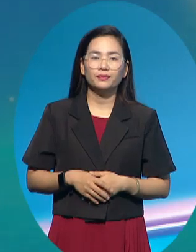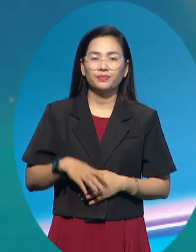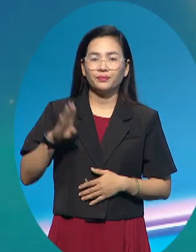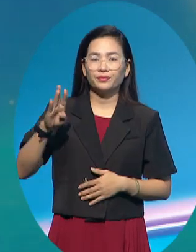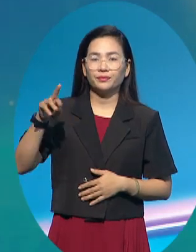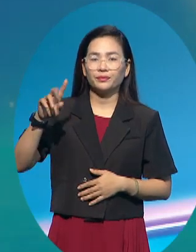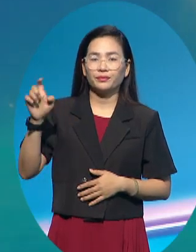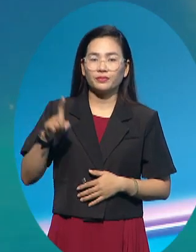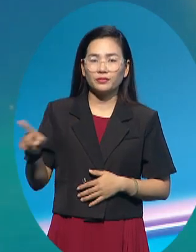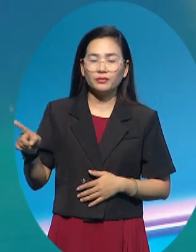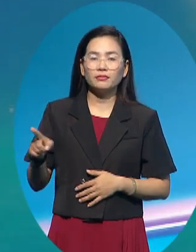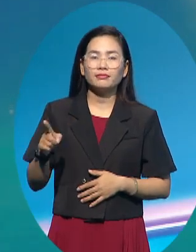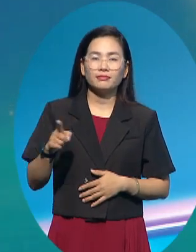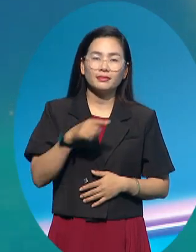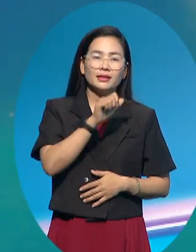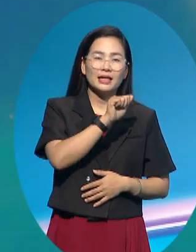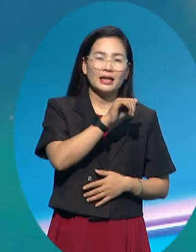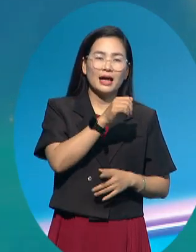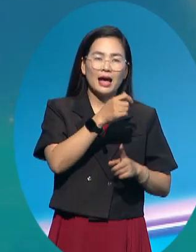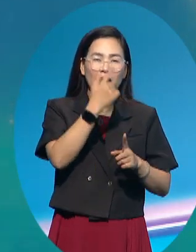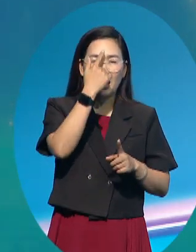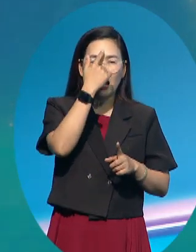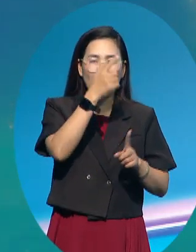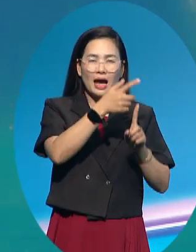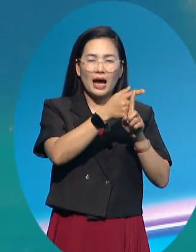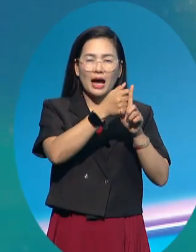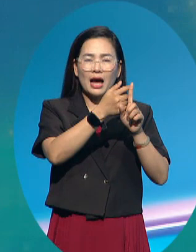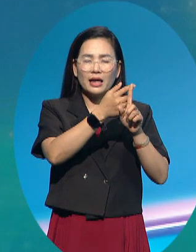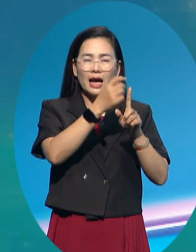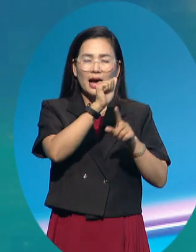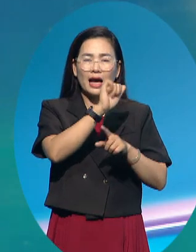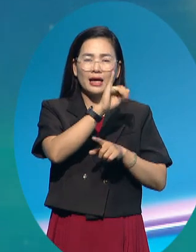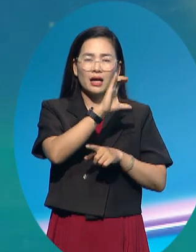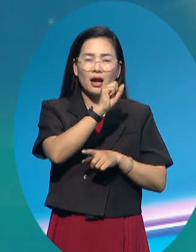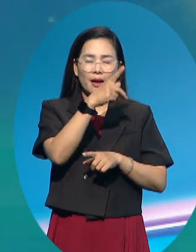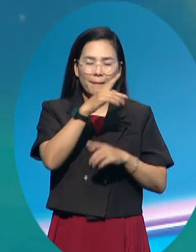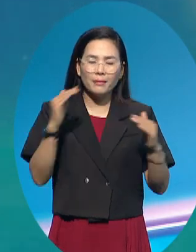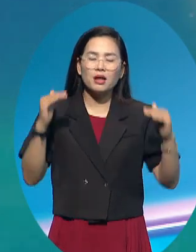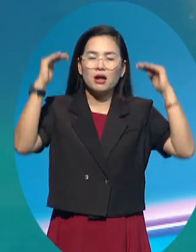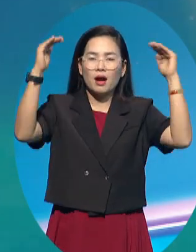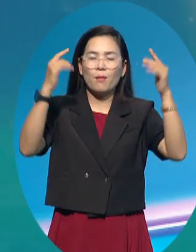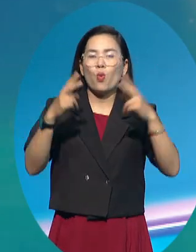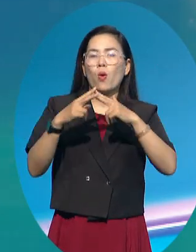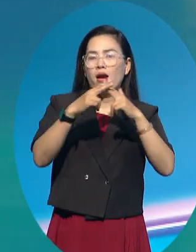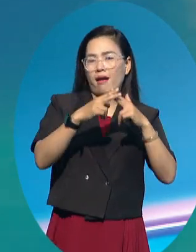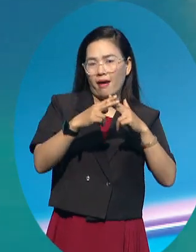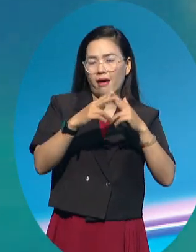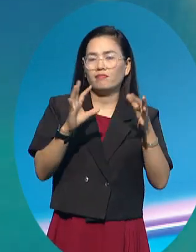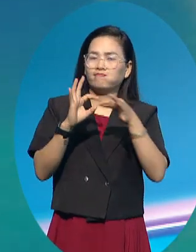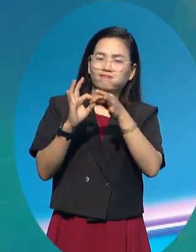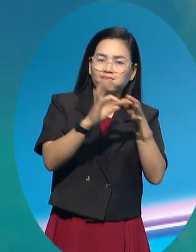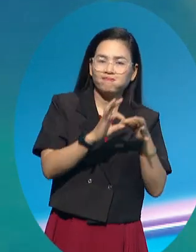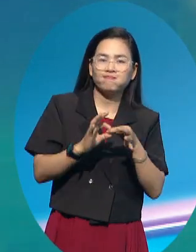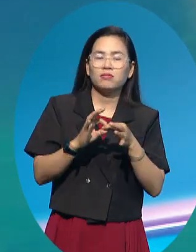Brazil sẵn sàng nâng cấp quan hệ với a cập lên đối tác chiến lược đây là tuyên bố được tổng thống Brazil đưa ra vào ngày 15 tháng 2 tại Cairo